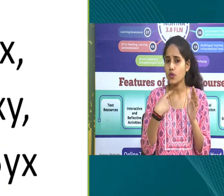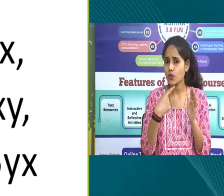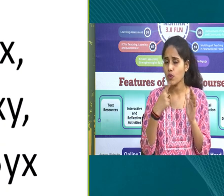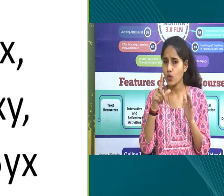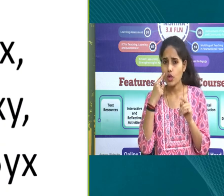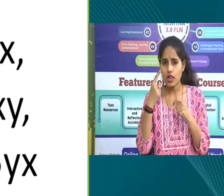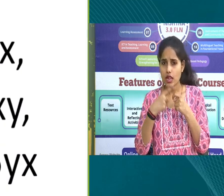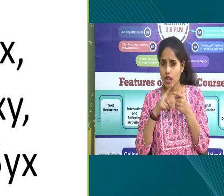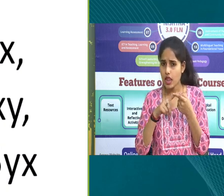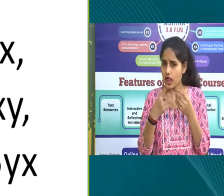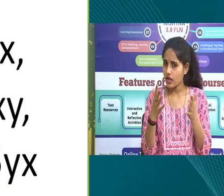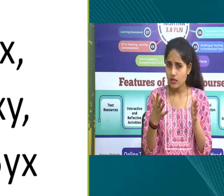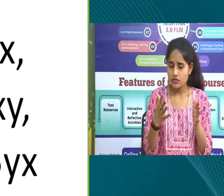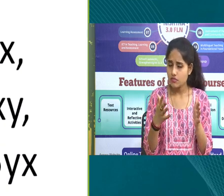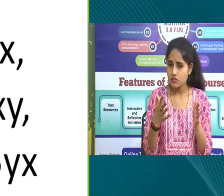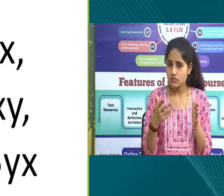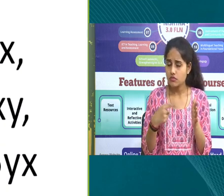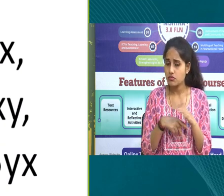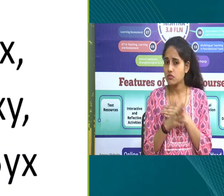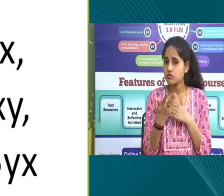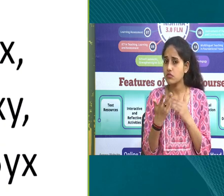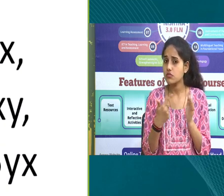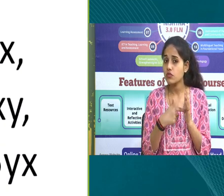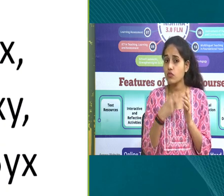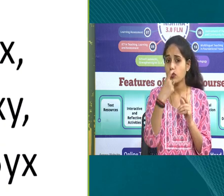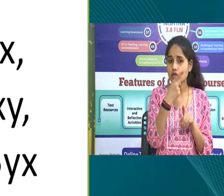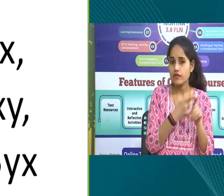की अनलाइक टर्म्स है वो सेवन